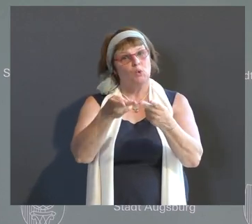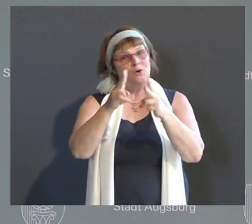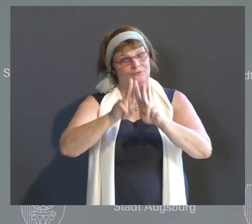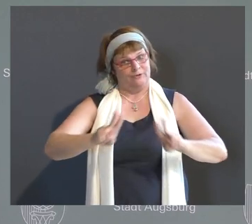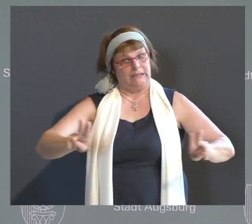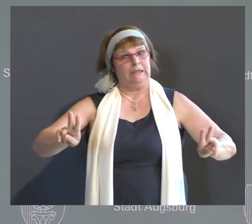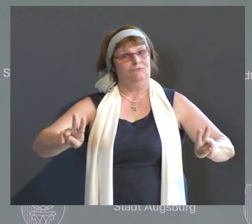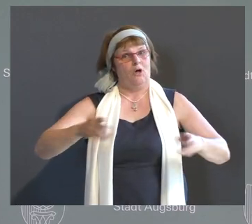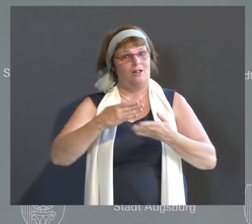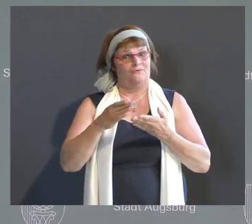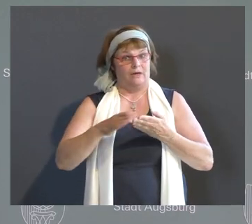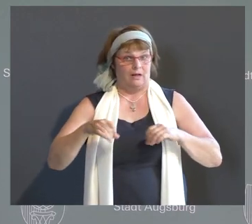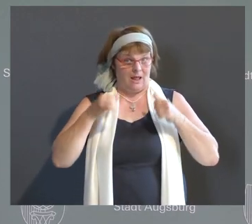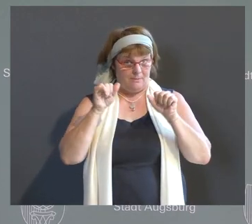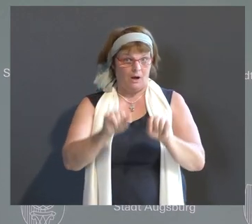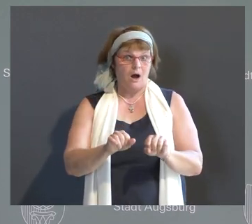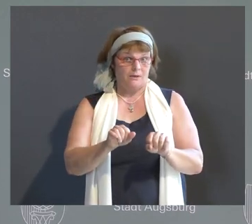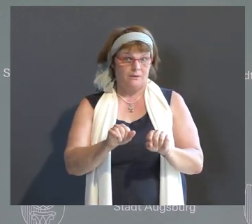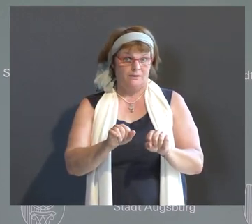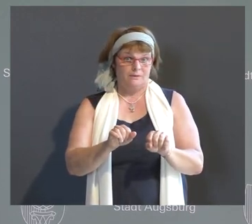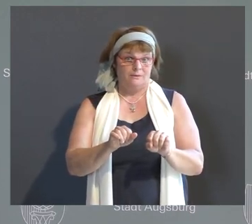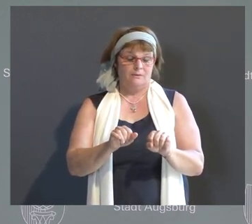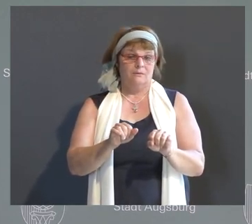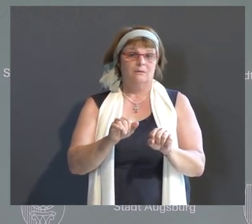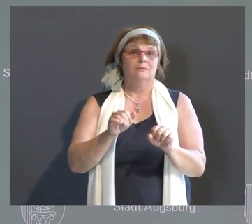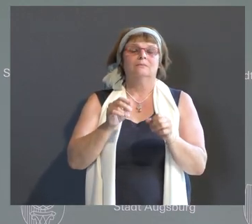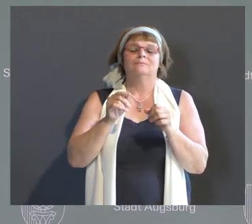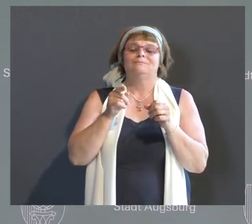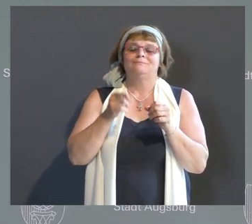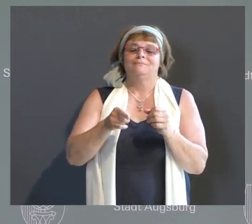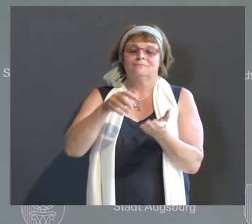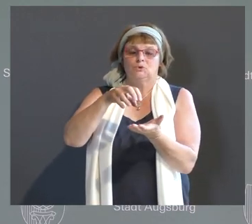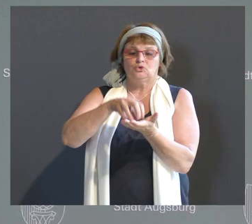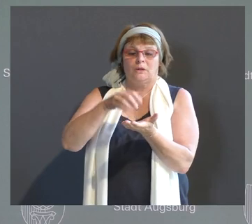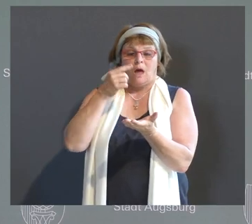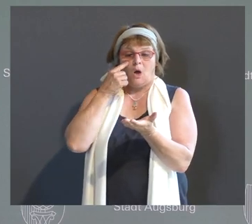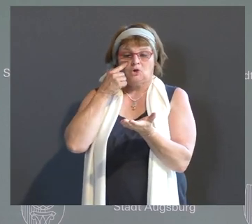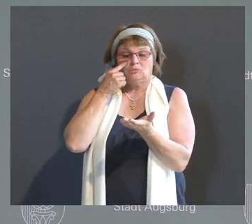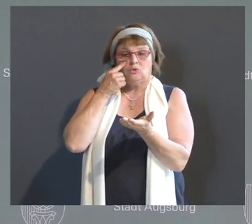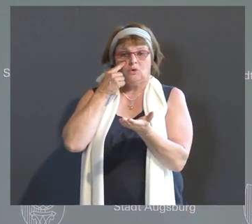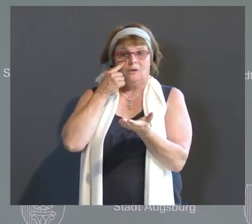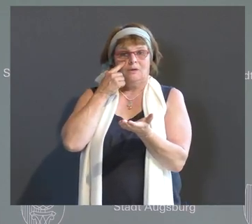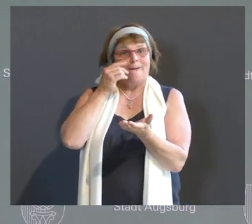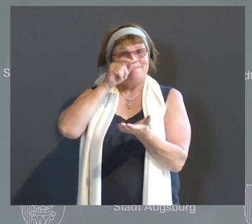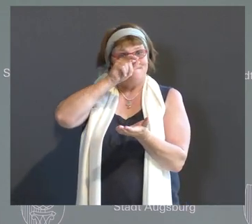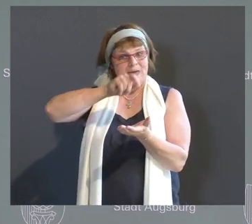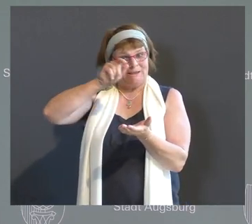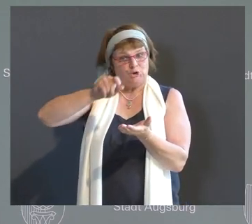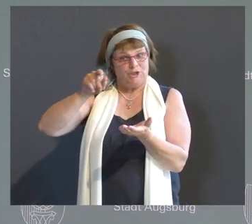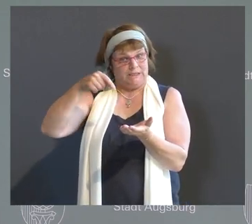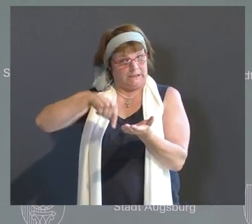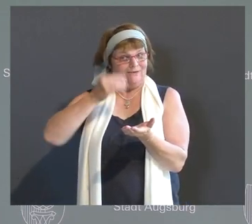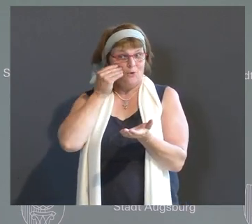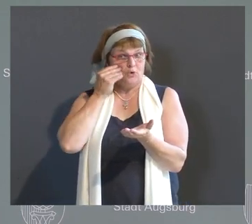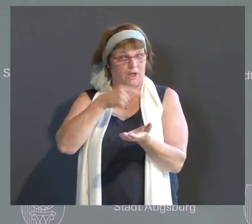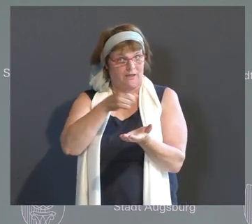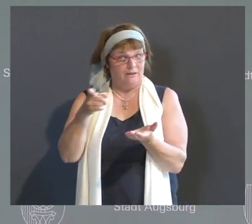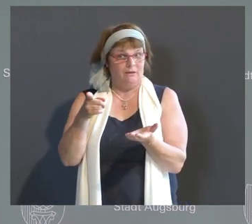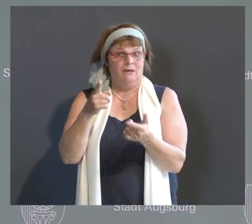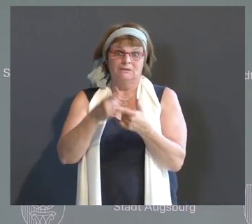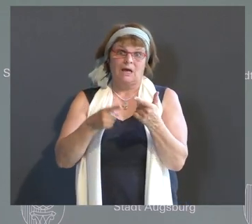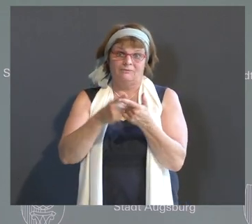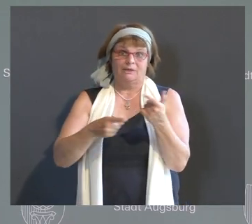können. Im Übrigen auch als sicheren Ort für die Anwohnenden, die sich heute schon zahlreich bei mir gemeldet haben